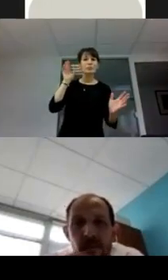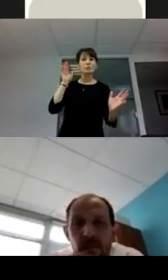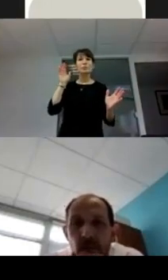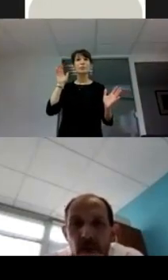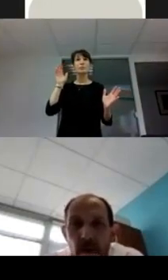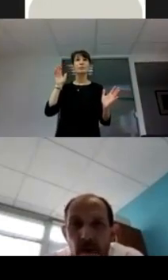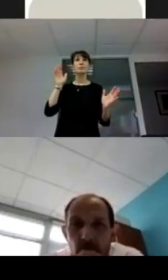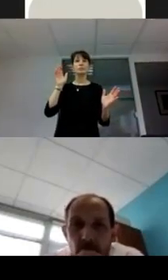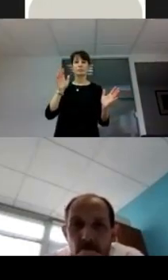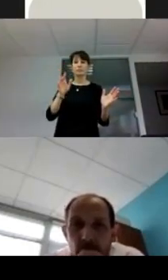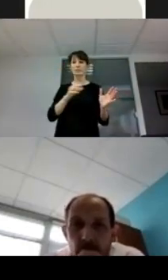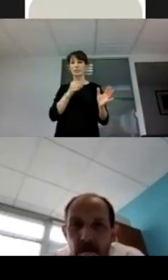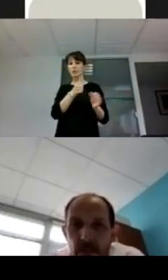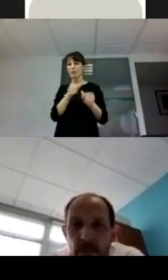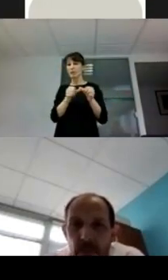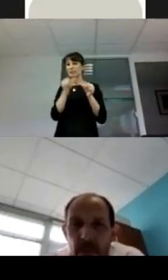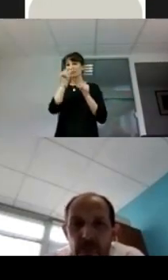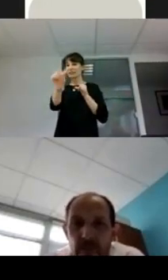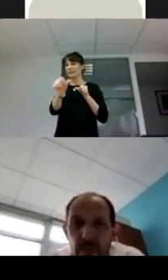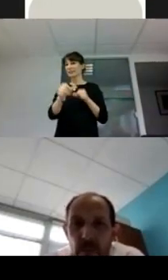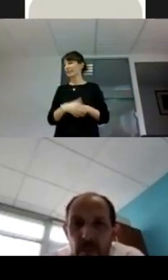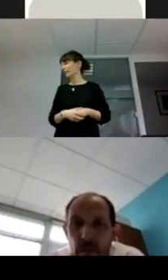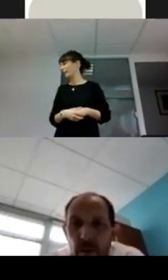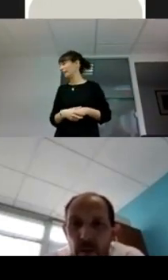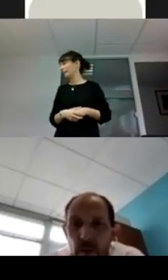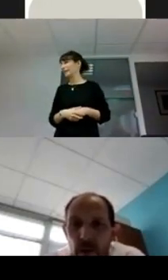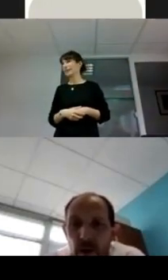m'entendez. On t'entend, nous un peu.